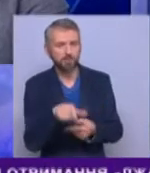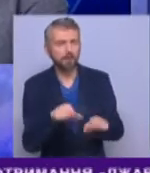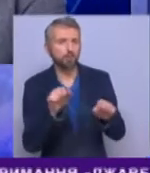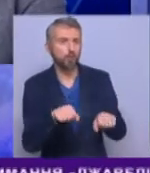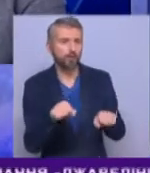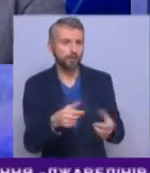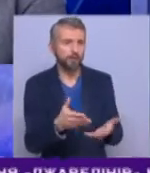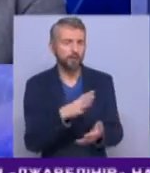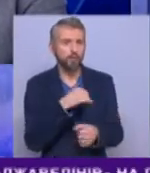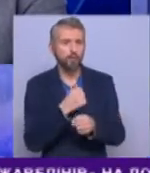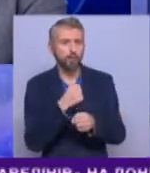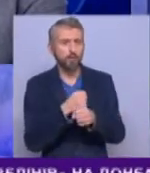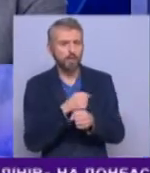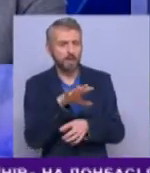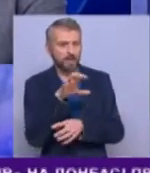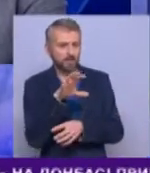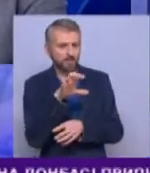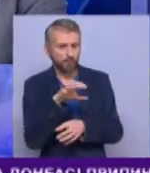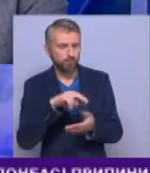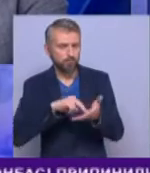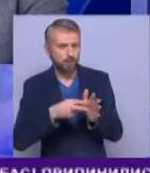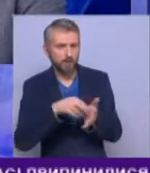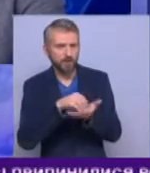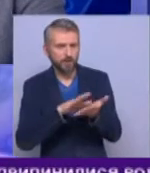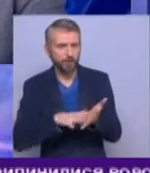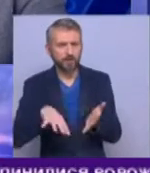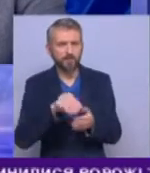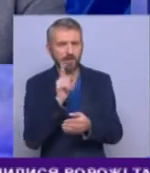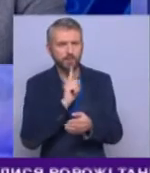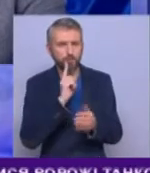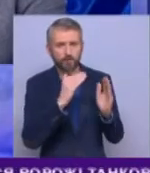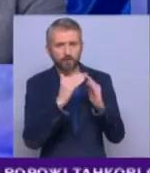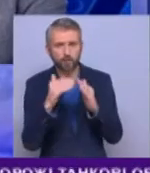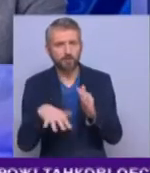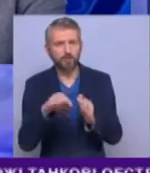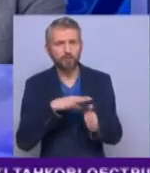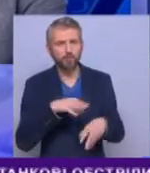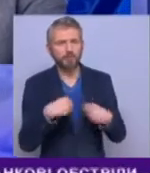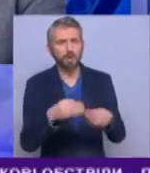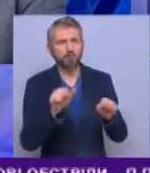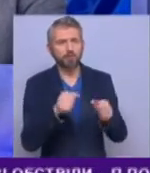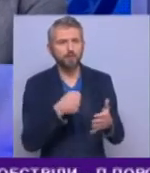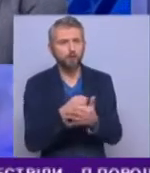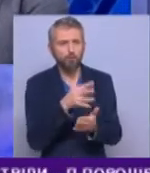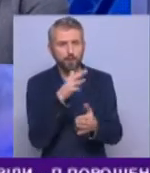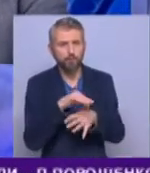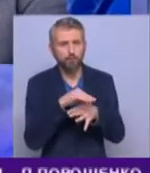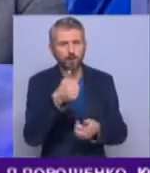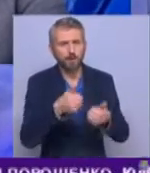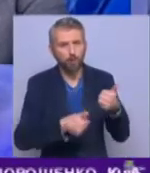можливість, був зроблений знімок ортофотоплану, зафіксовані всі тимчасові споруди. Всім підприємцям була дана дана можливість до моменту проведення